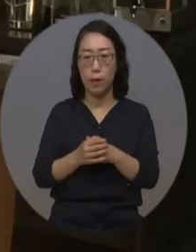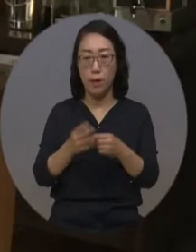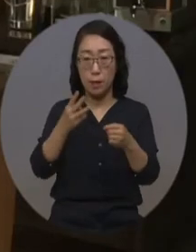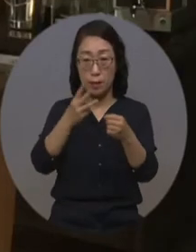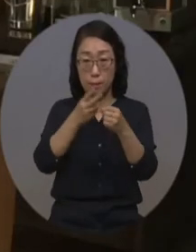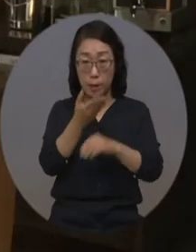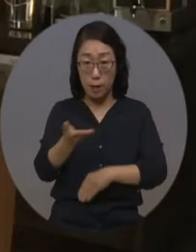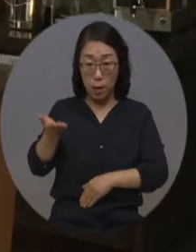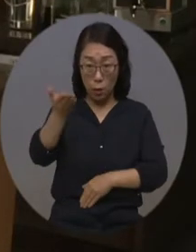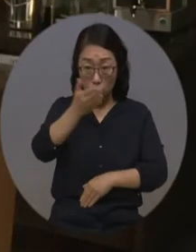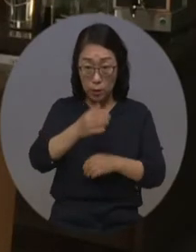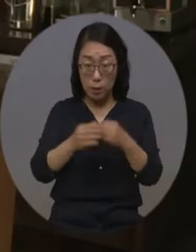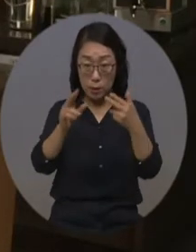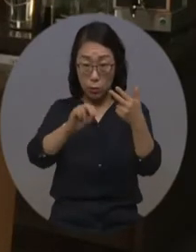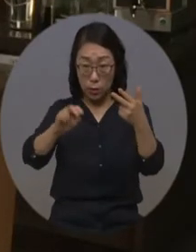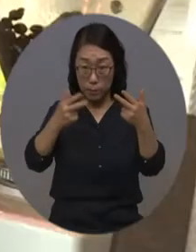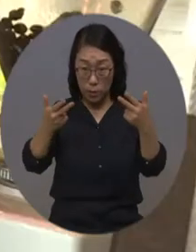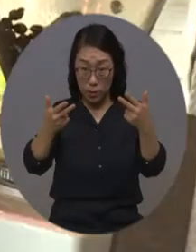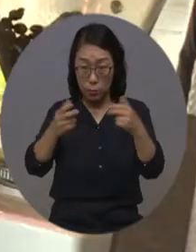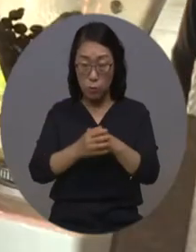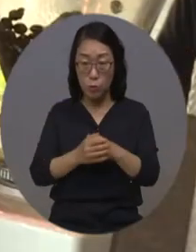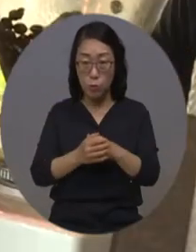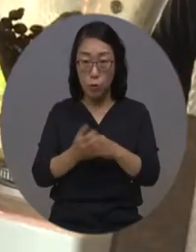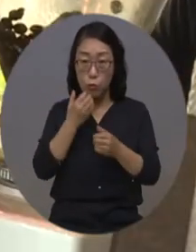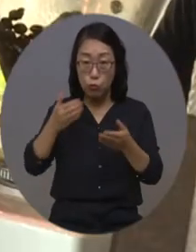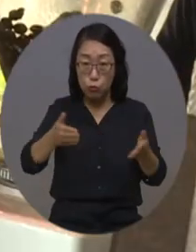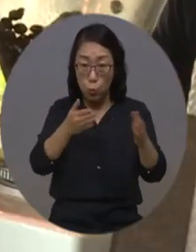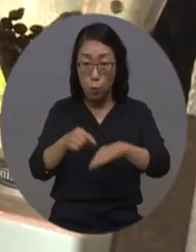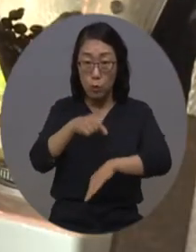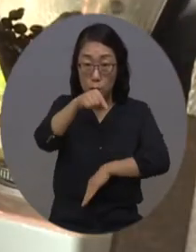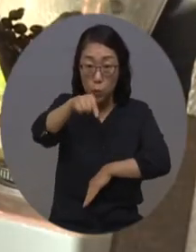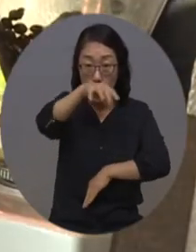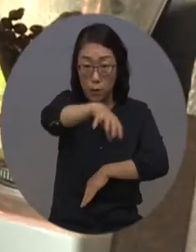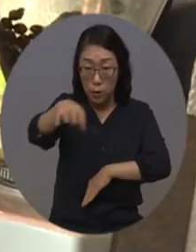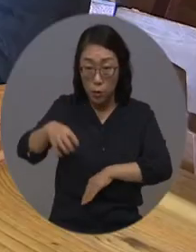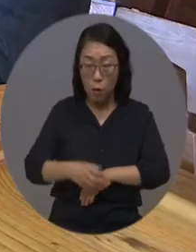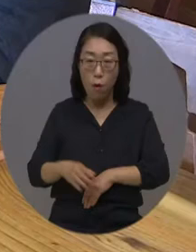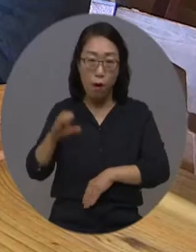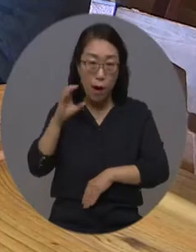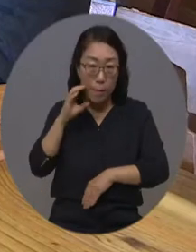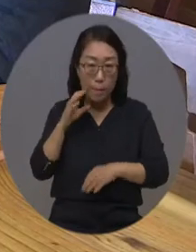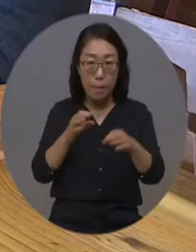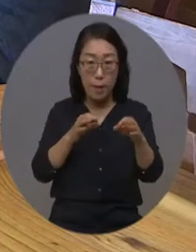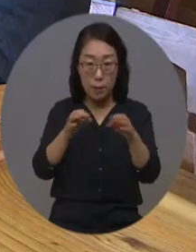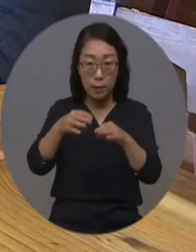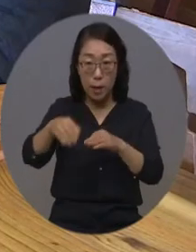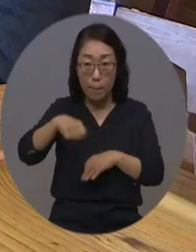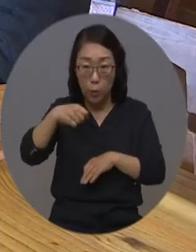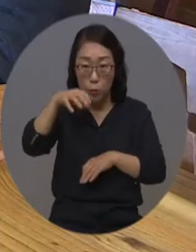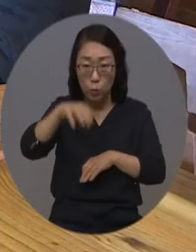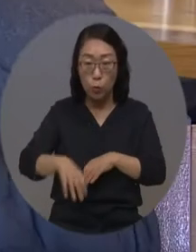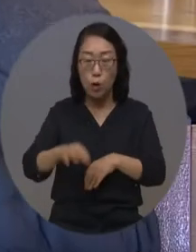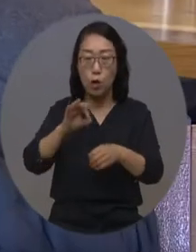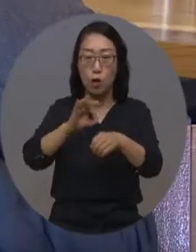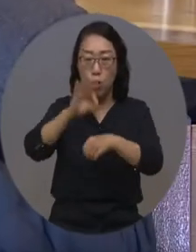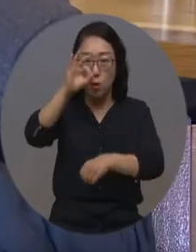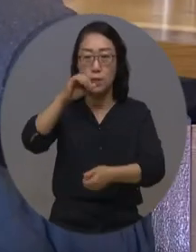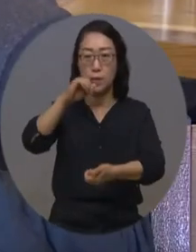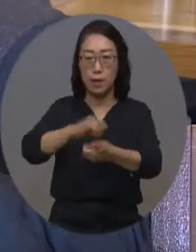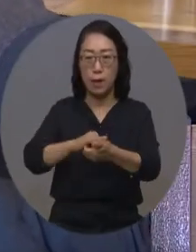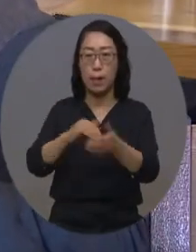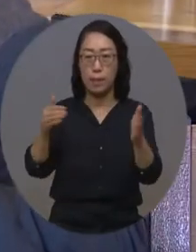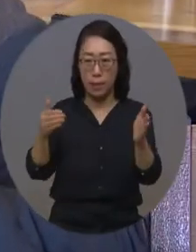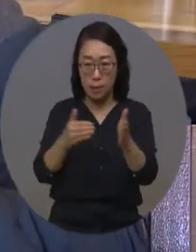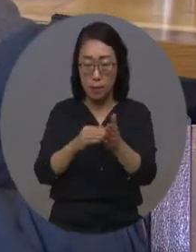격상에 따라 7월 27일부터는 비수도권에서도 카페, 식당의 매장 영업이 오후 10시까지로 제한되고